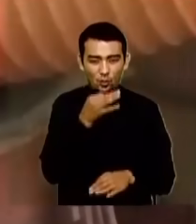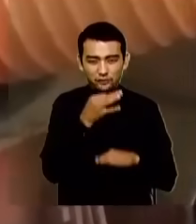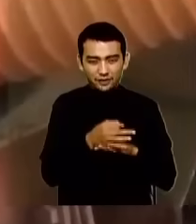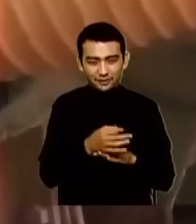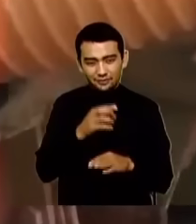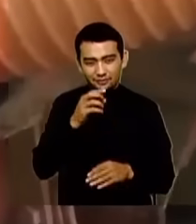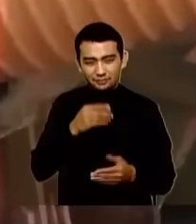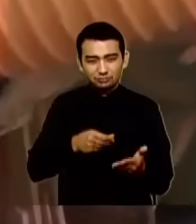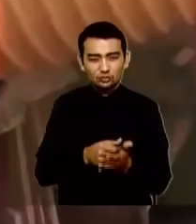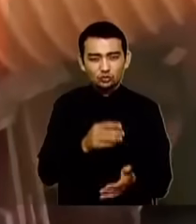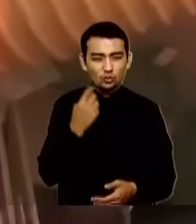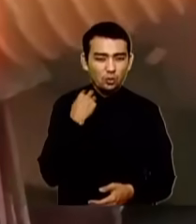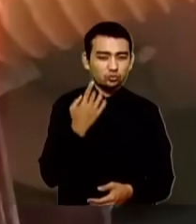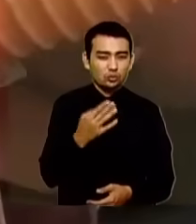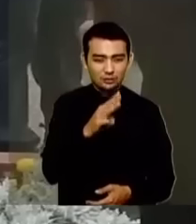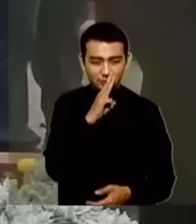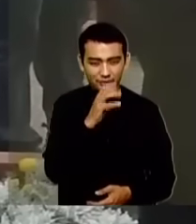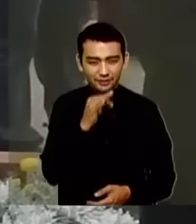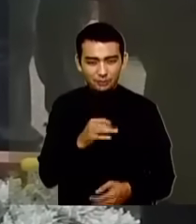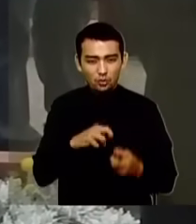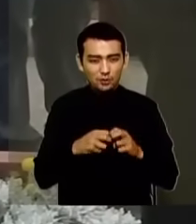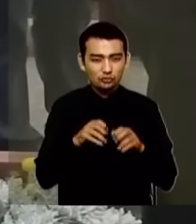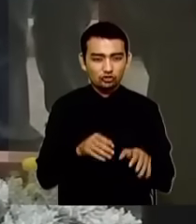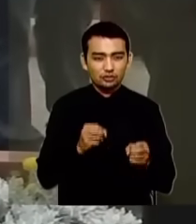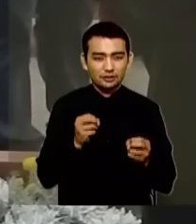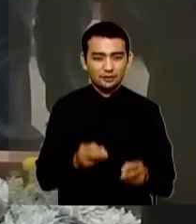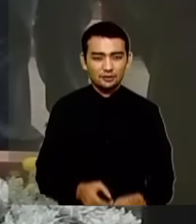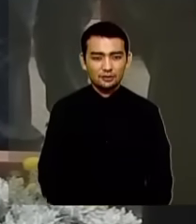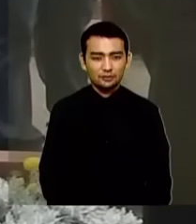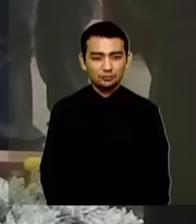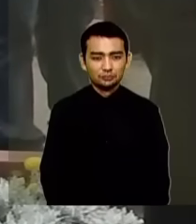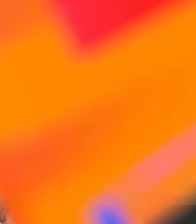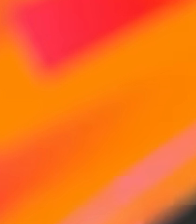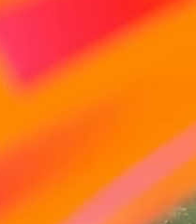қарызы қанша? Қала басшылары бұл мәселені қалай шешпек?